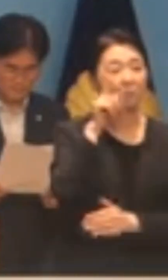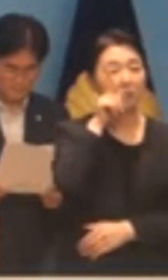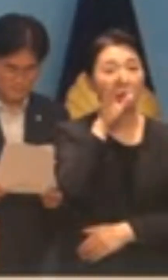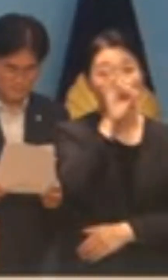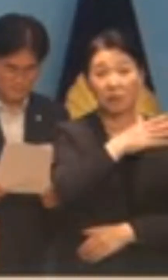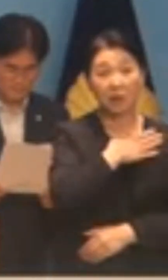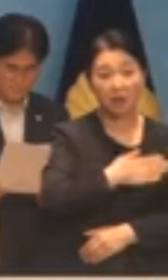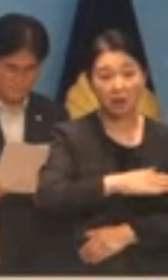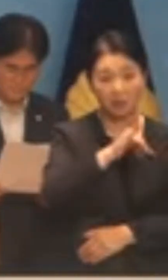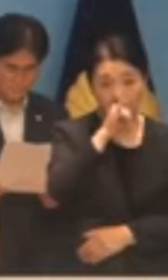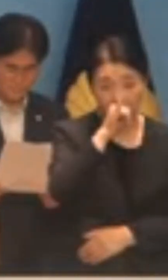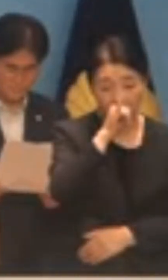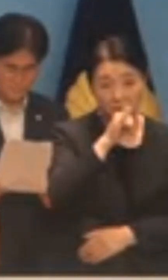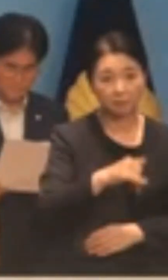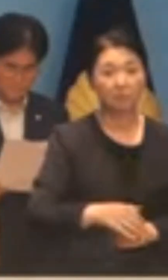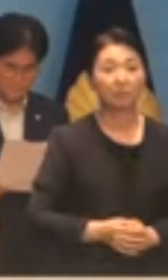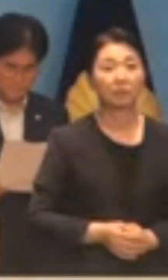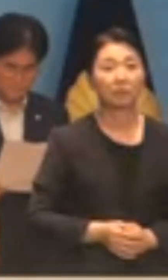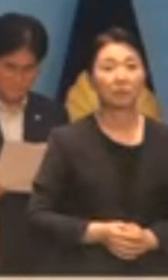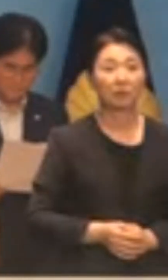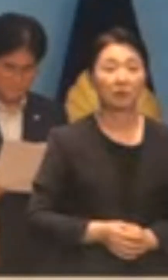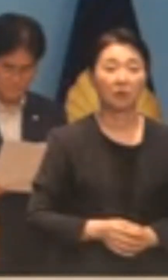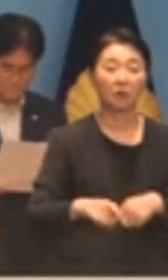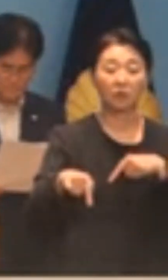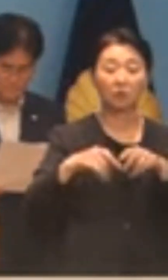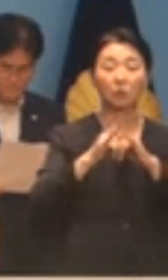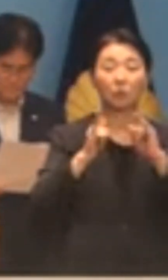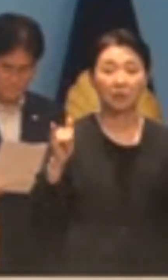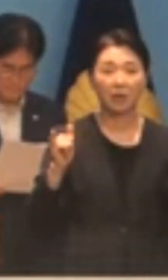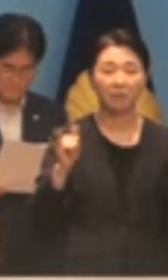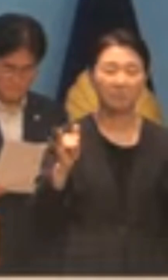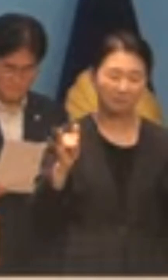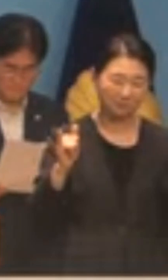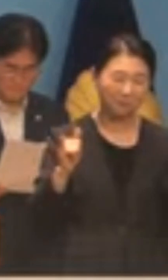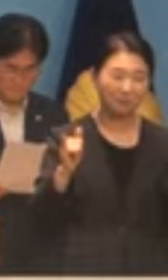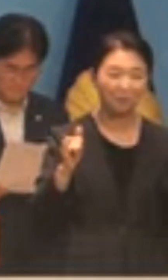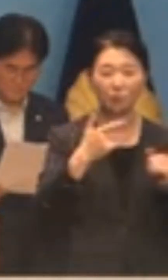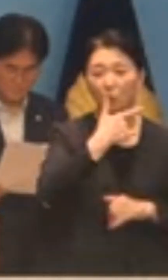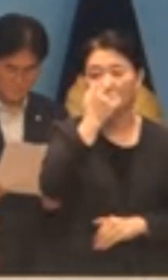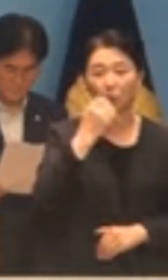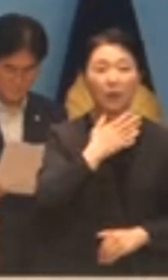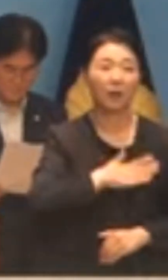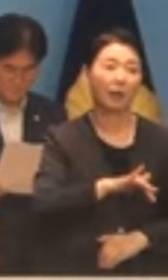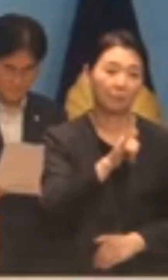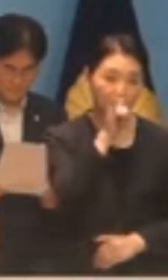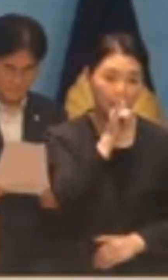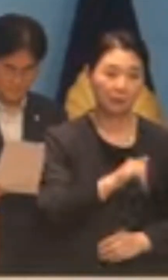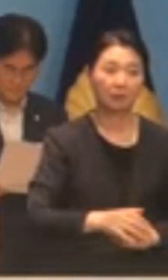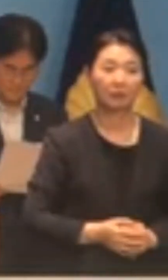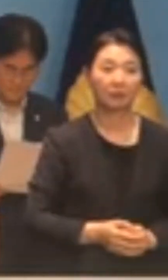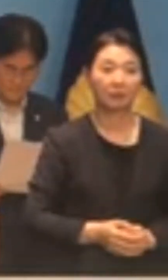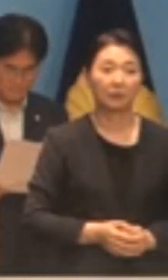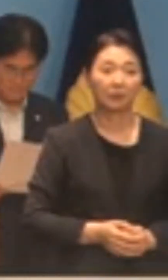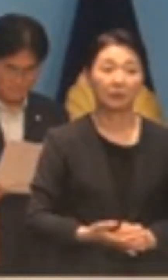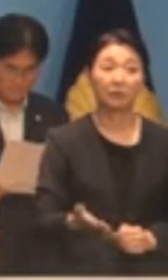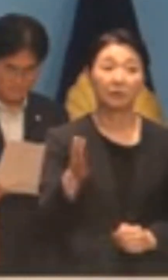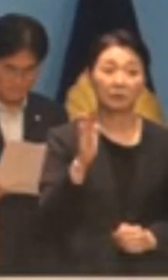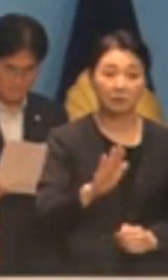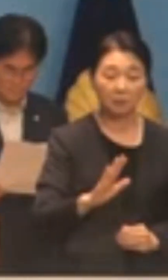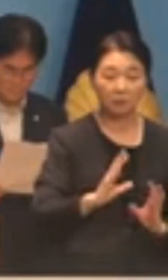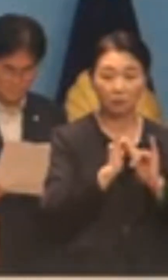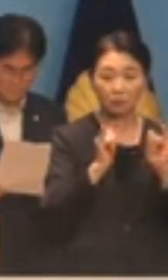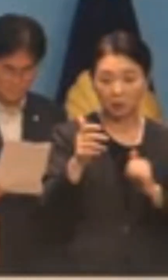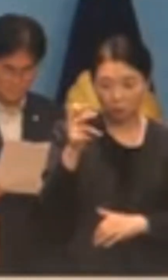것을. 그리고 어떤 지도자도 흠 없을 수 없습니다. 그럼에도 우리는